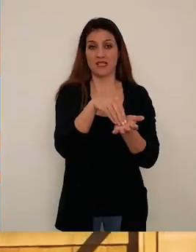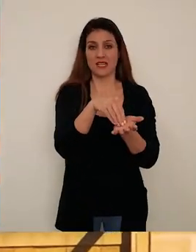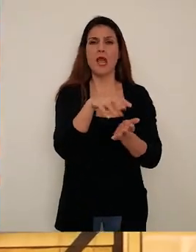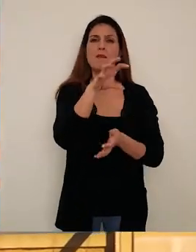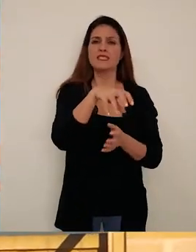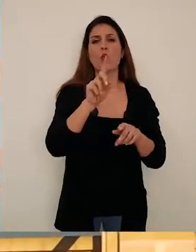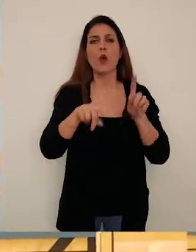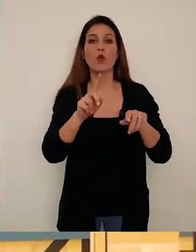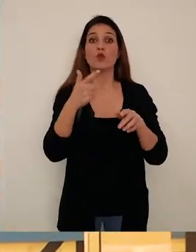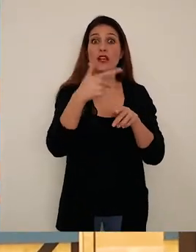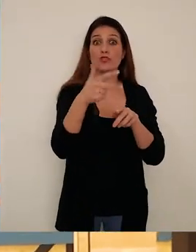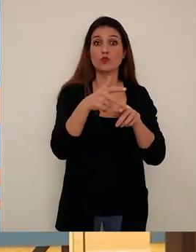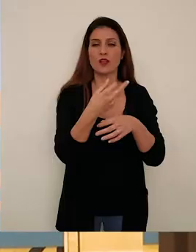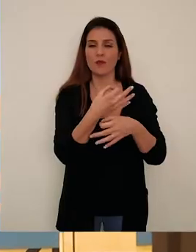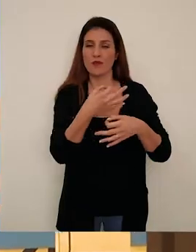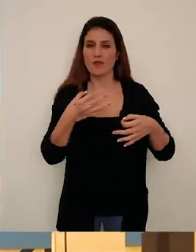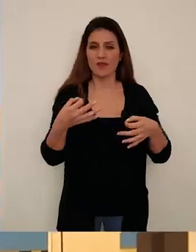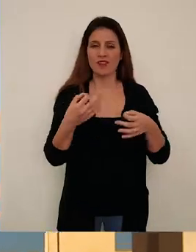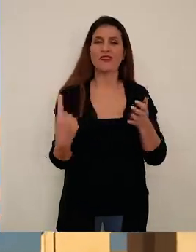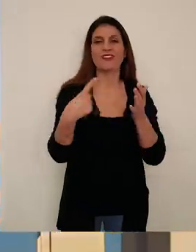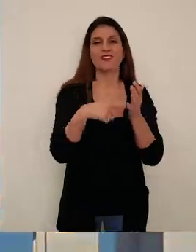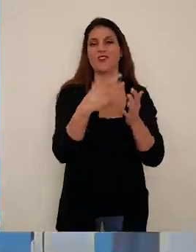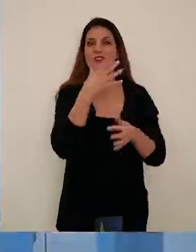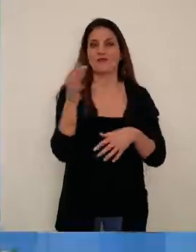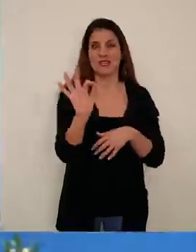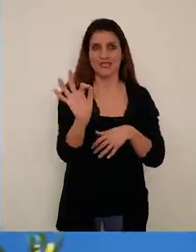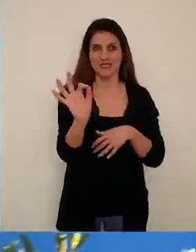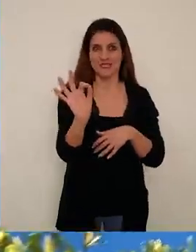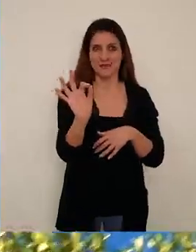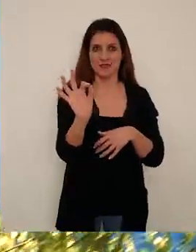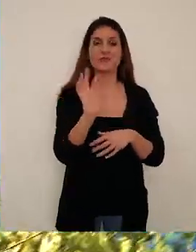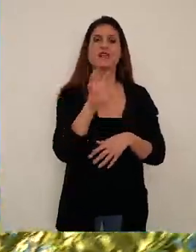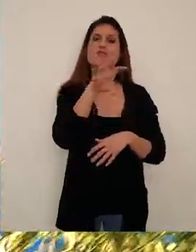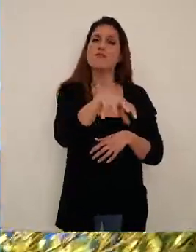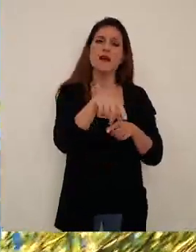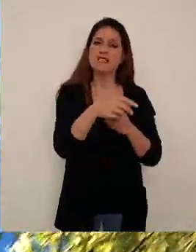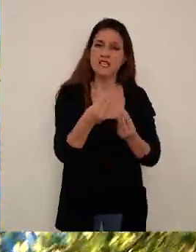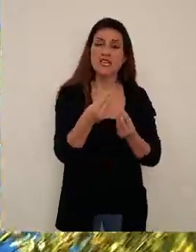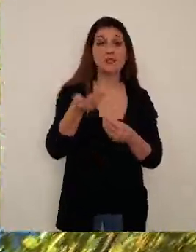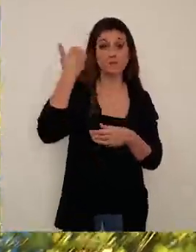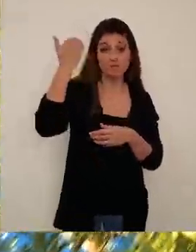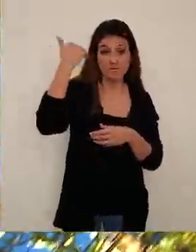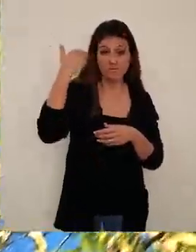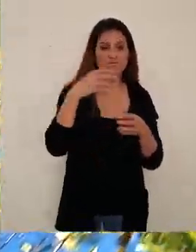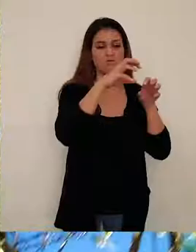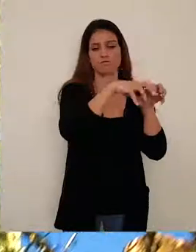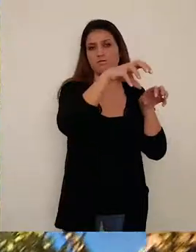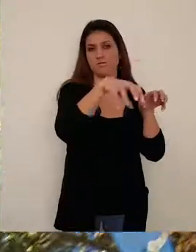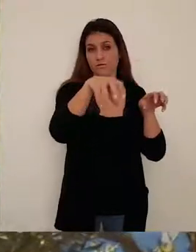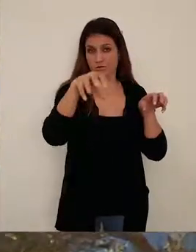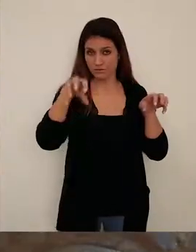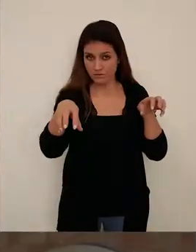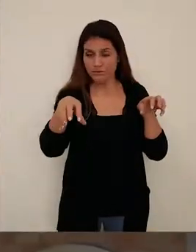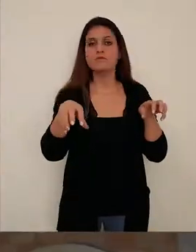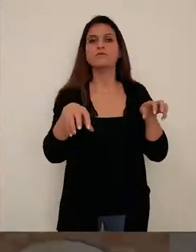e ritornate a risplendere di nuova luce. La masseria era un tempo un agglomerato di edifici e